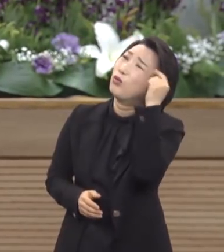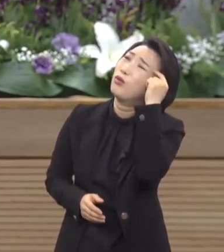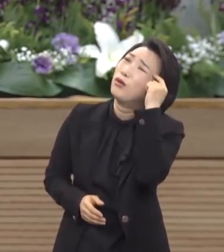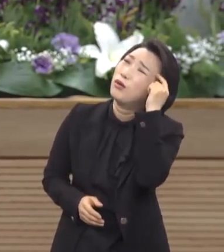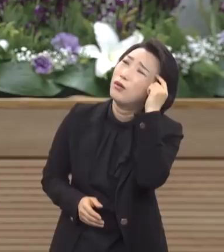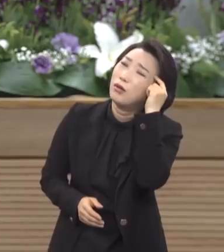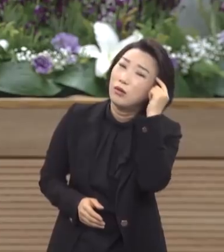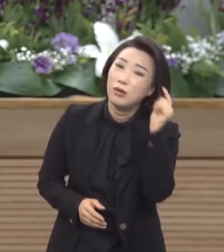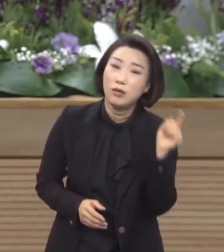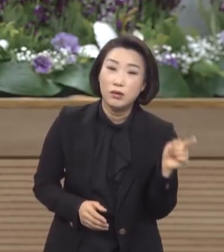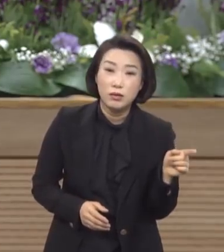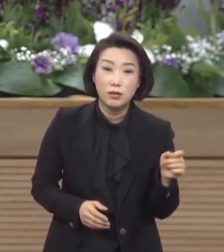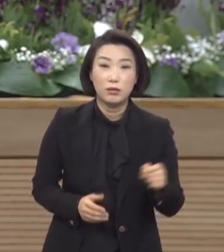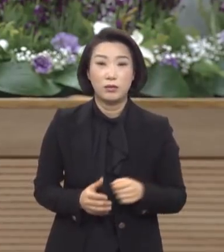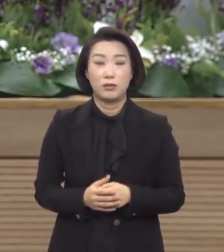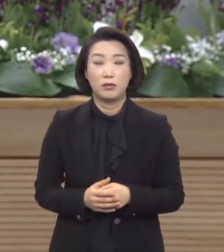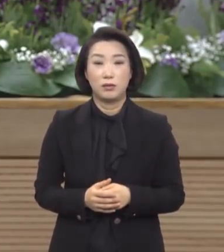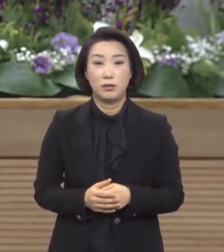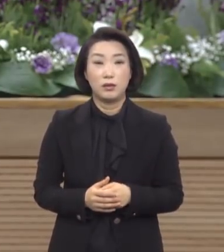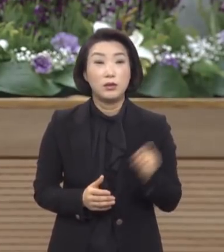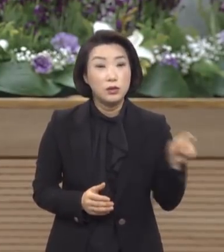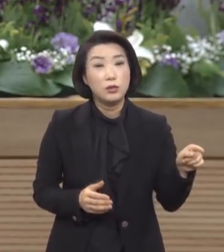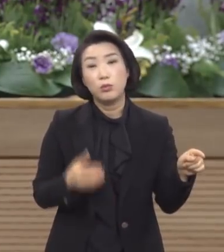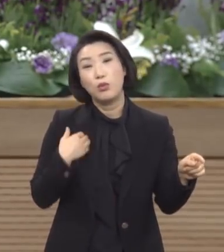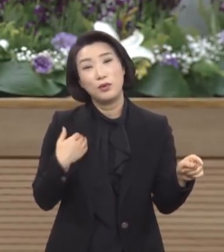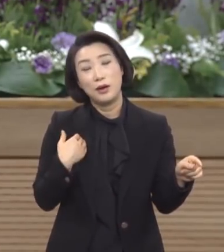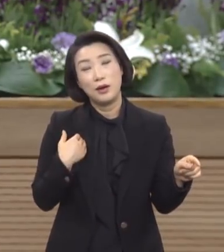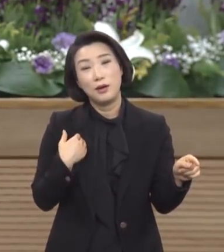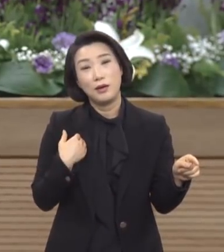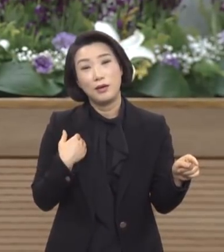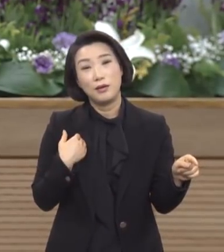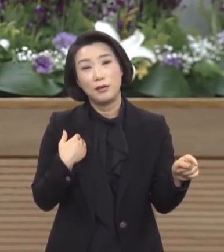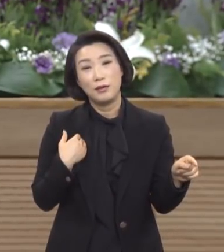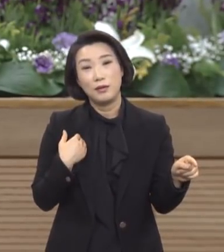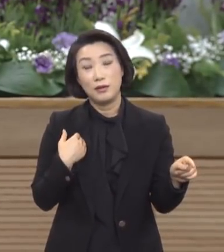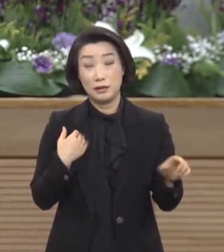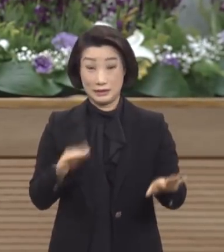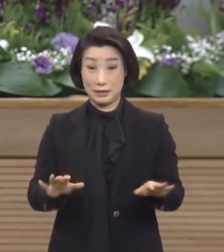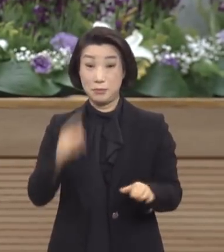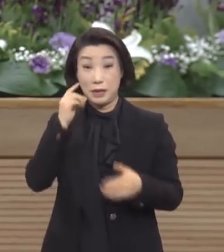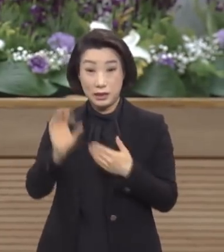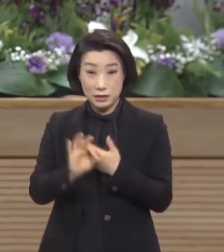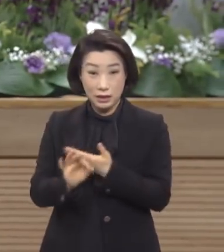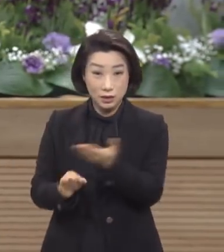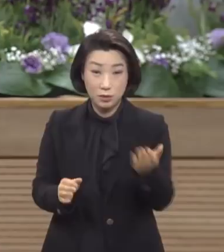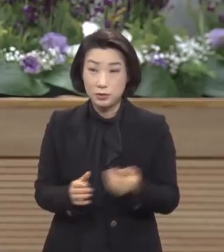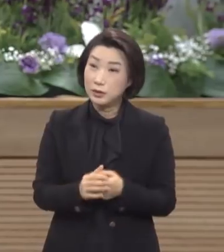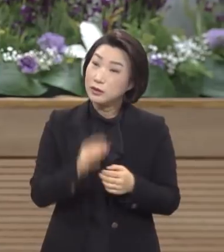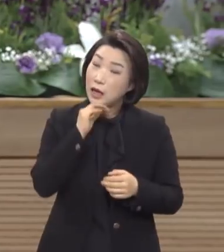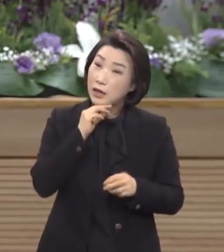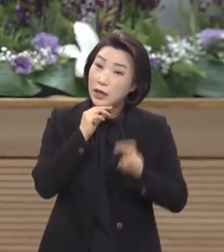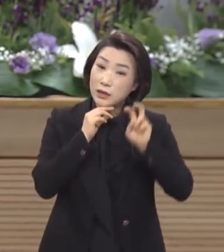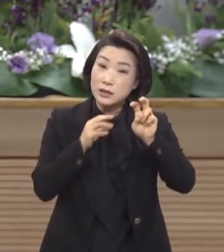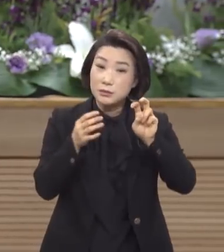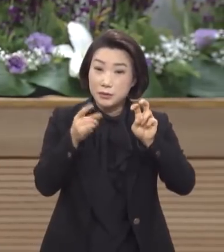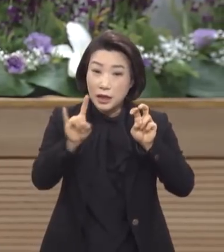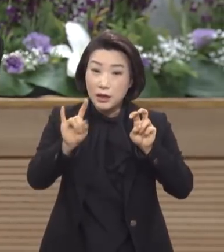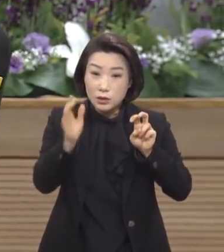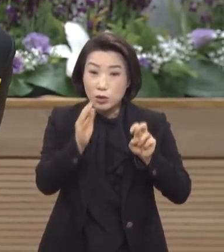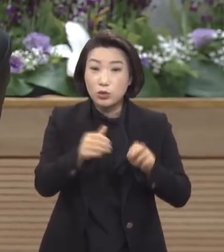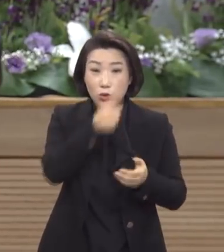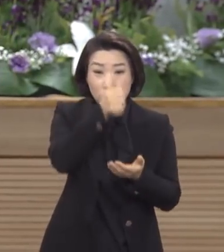병들었는가 하는 것을 잘 모르지요. 만약에 20대쯤 범죄한